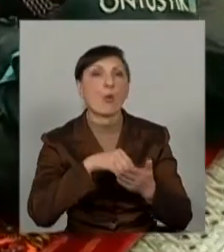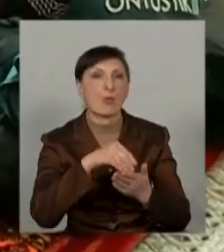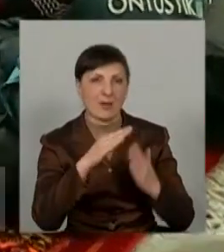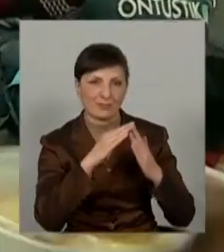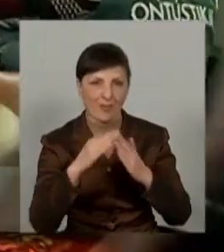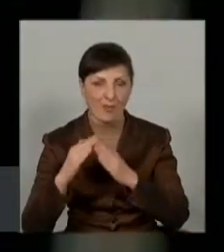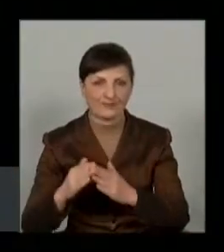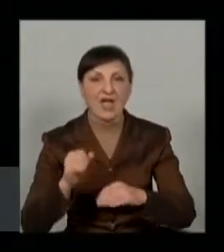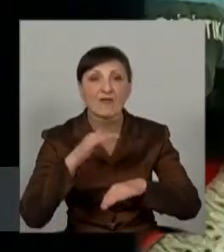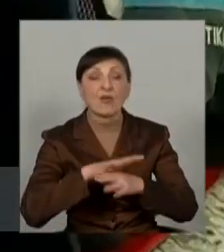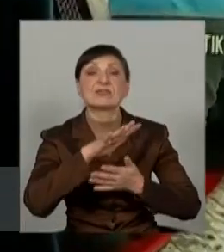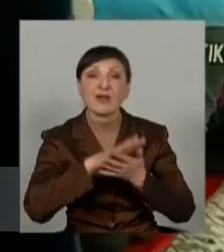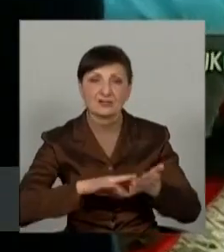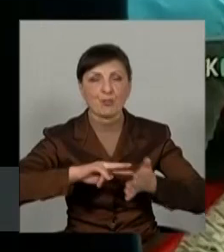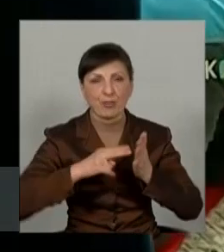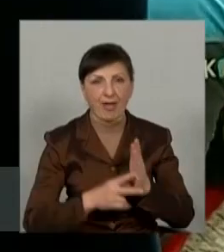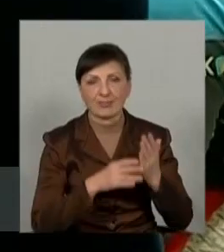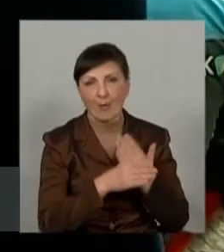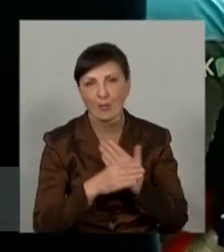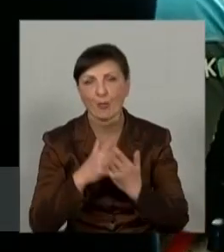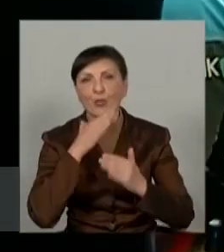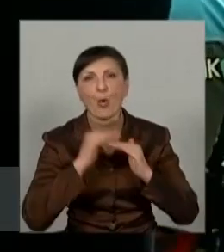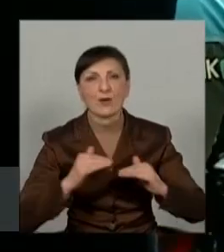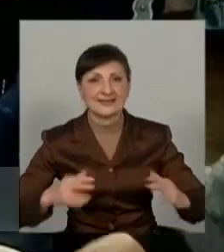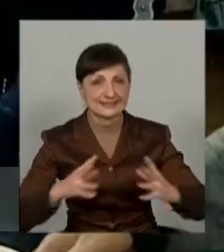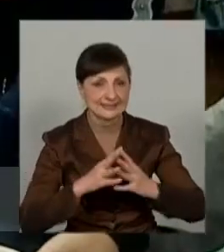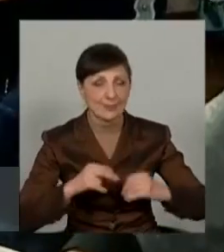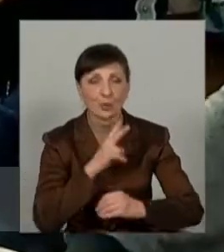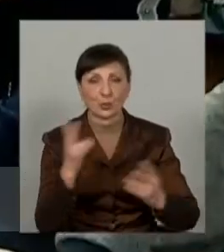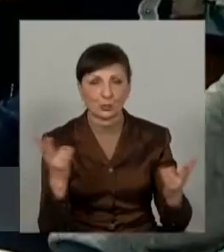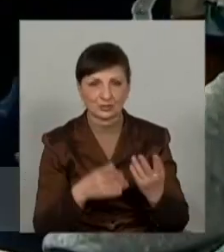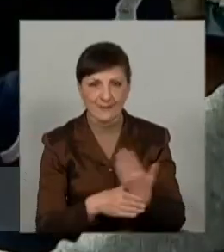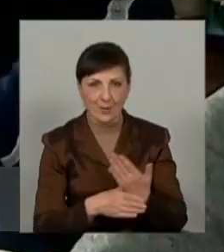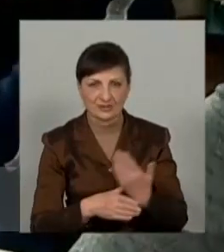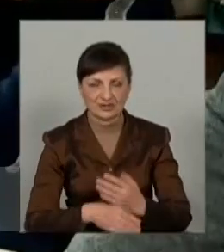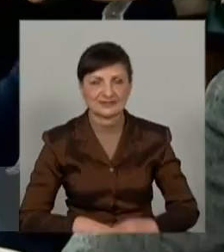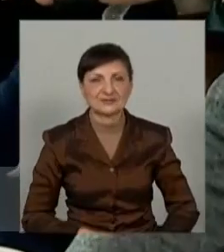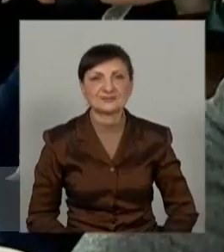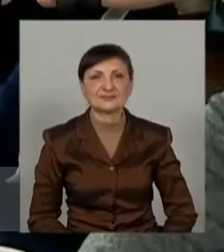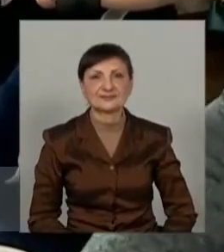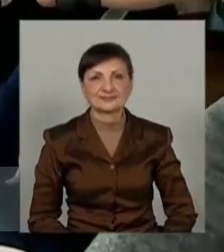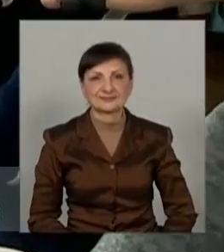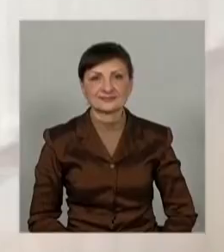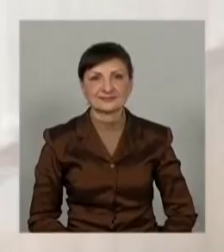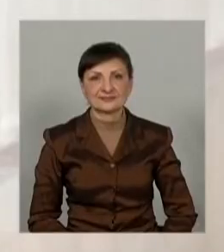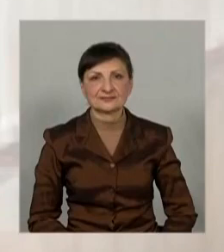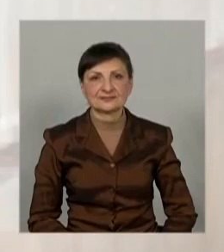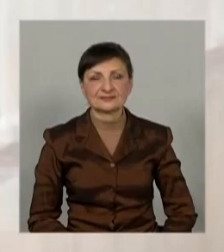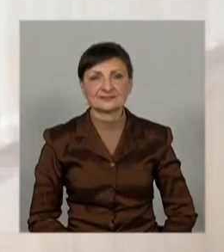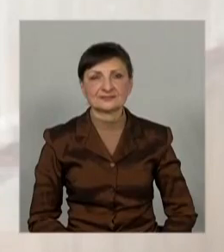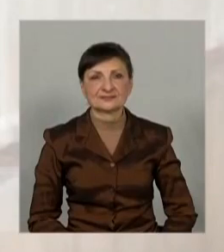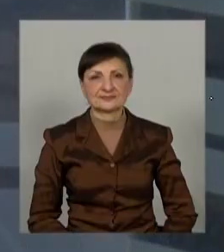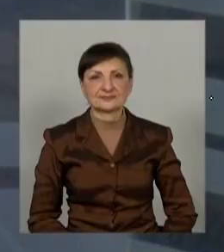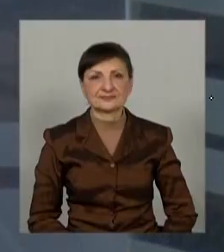фонде намерены и дальше помогать многодетным семьям, которые нуждаются в помощи. Тина Кудайберген, Абзал Турабеков, телеканал Алматы,